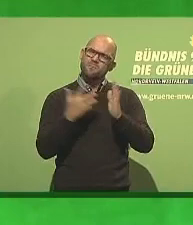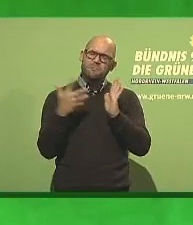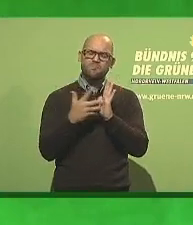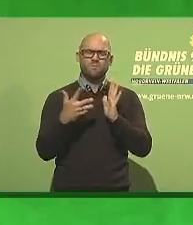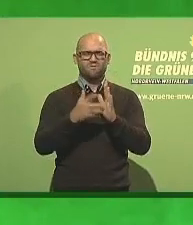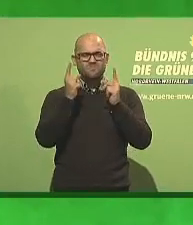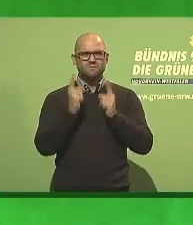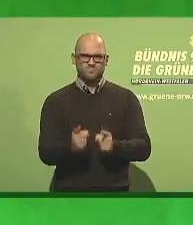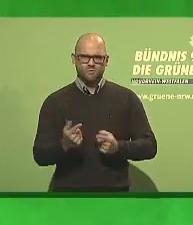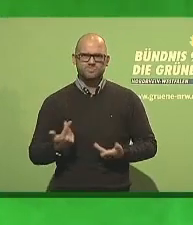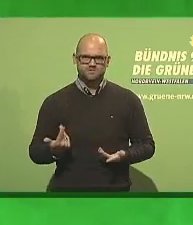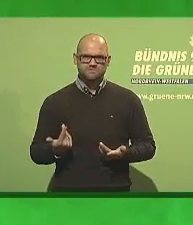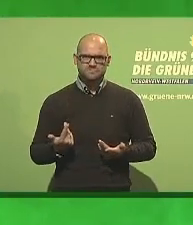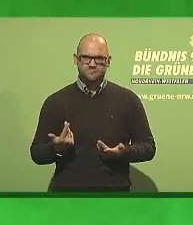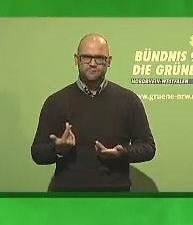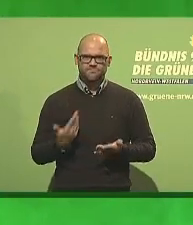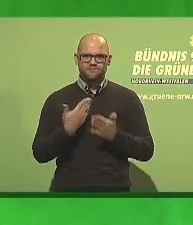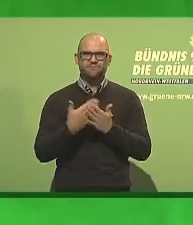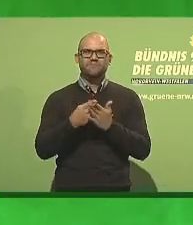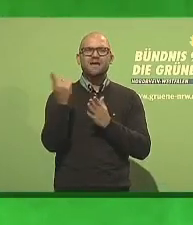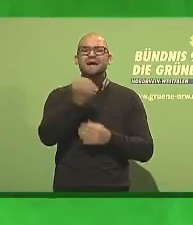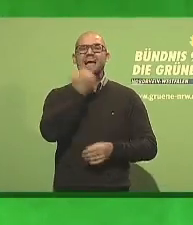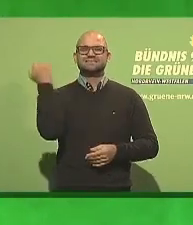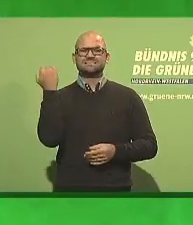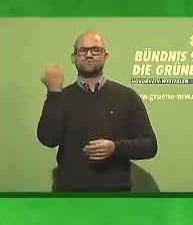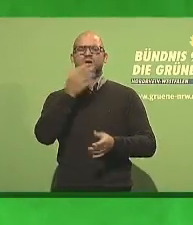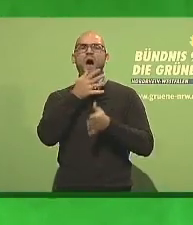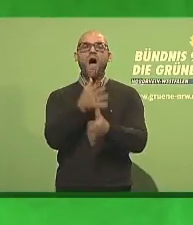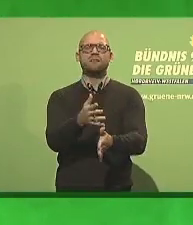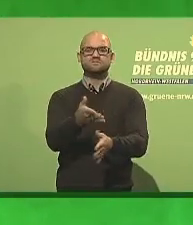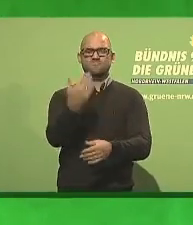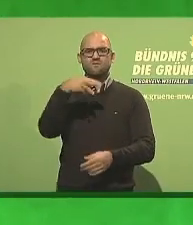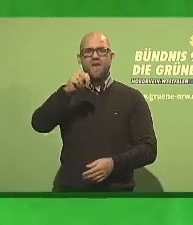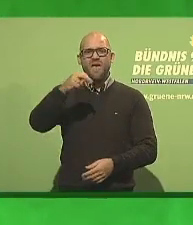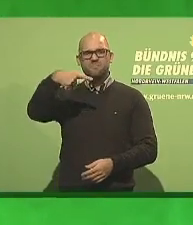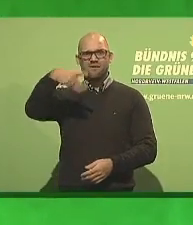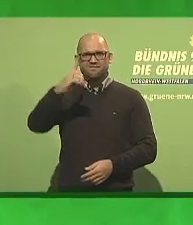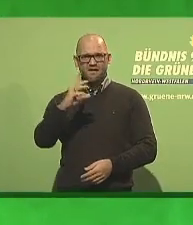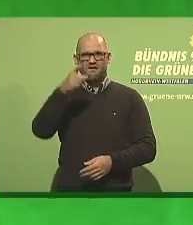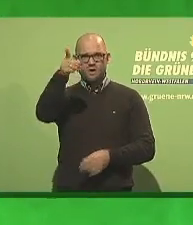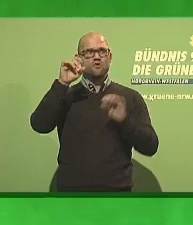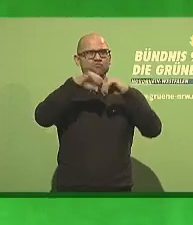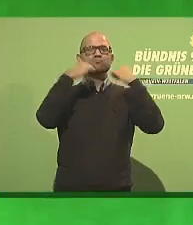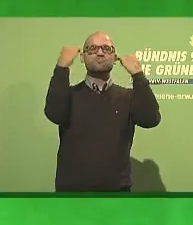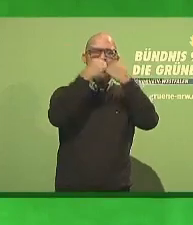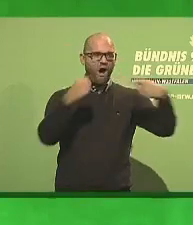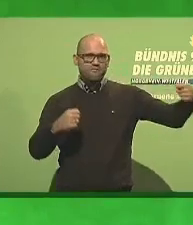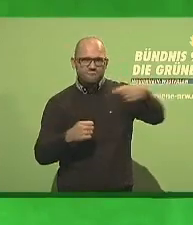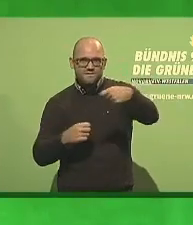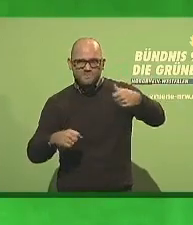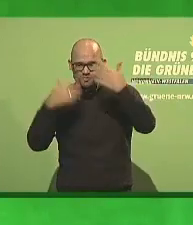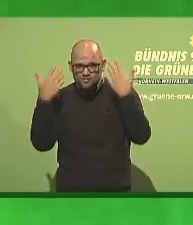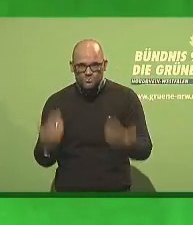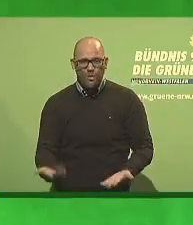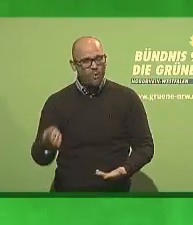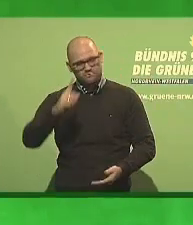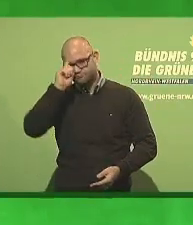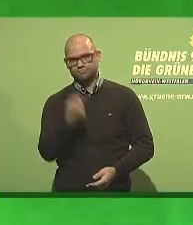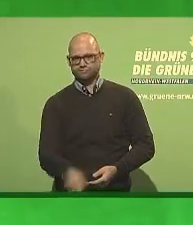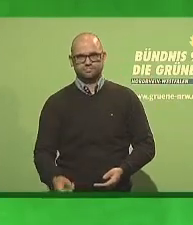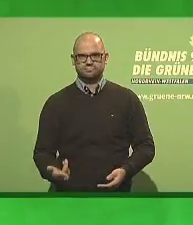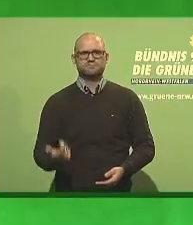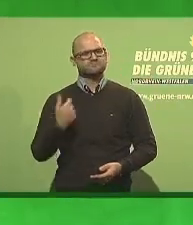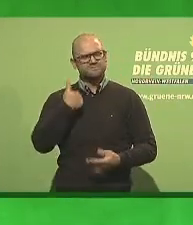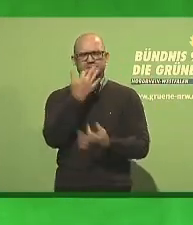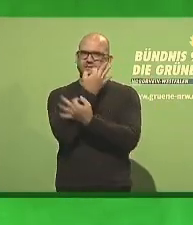schwer erträglich, dass der Rassismus und Hass der NPD auch noch staatlich kofinanziert wird. Deshalb werden wir uns das genau